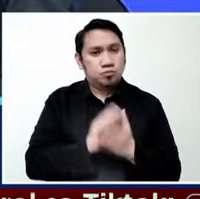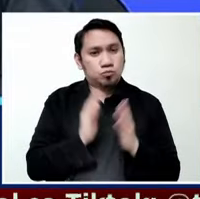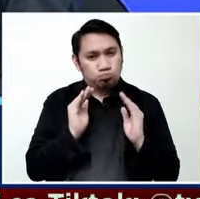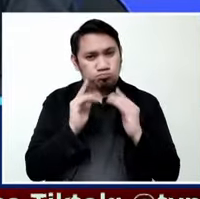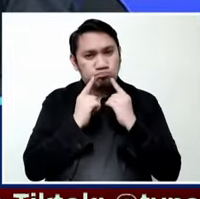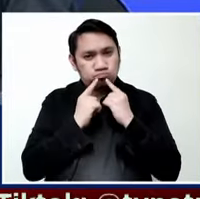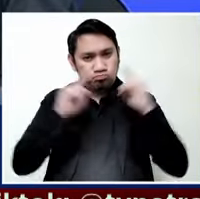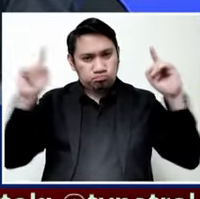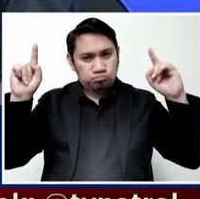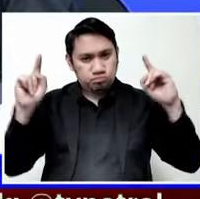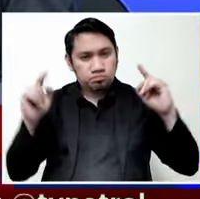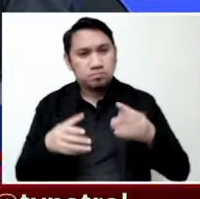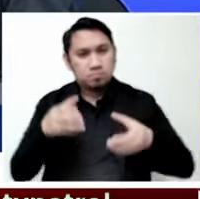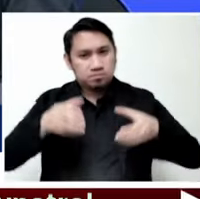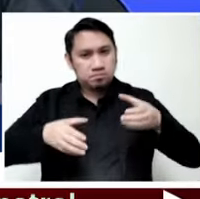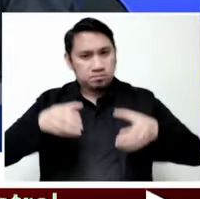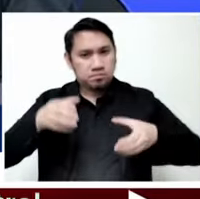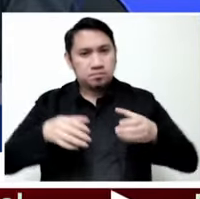That is one step